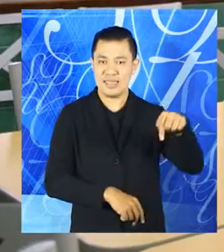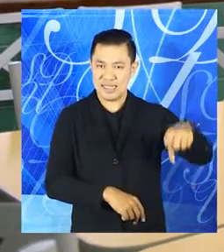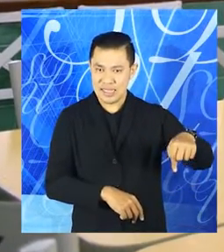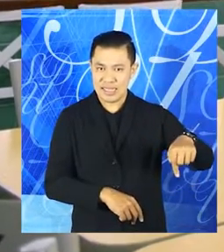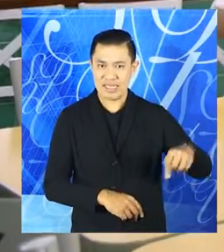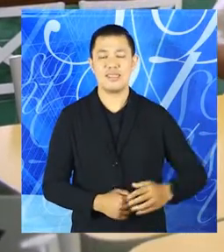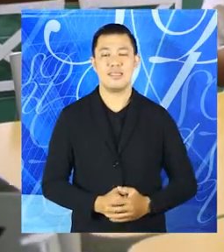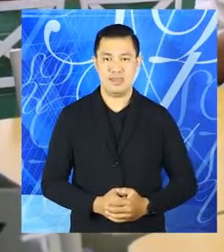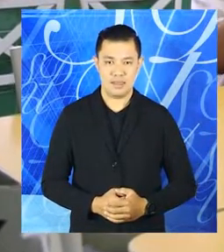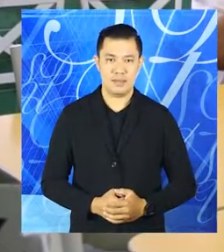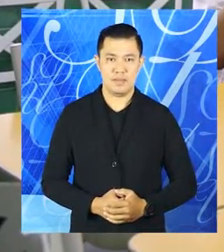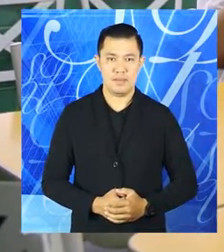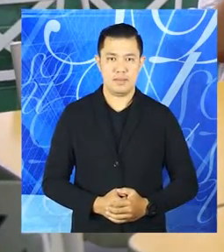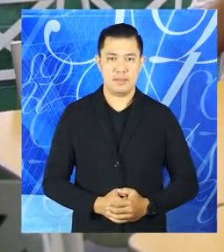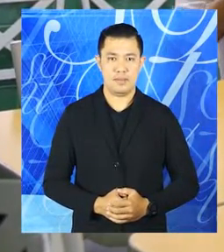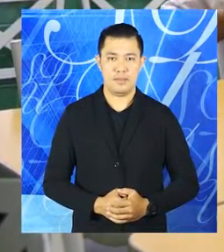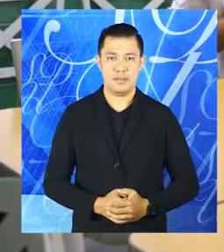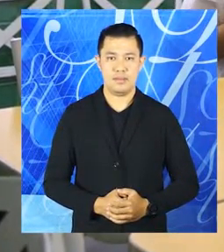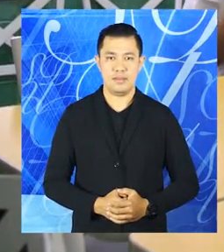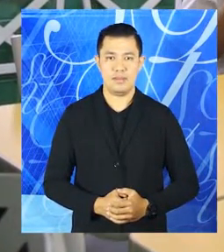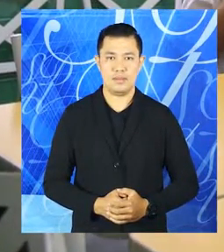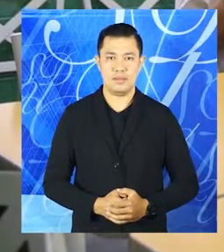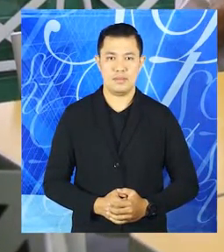นั่งไปเลย